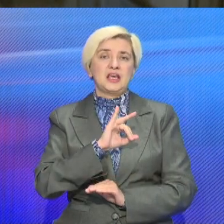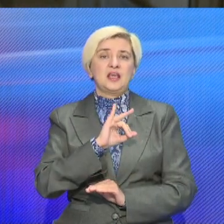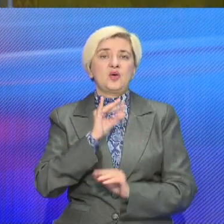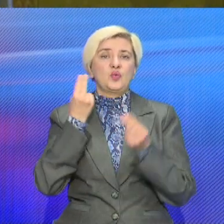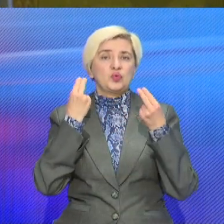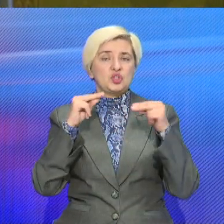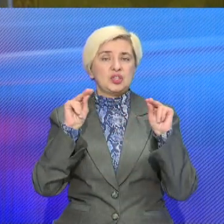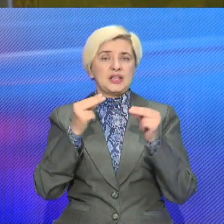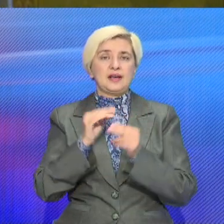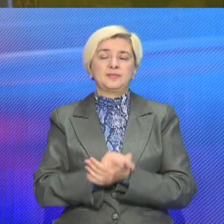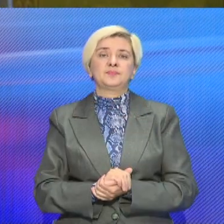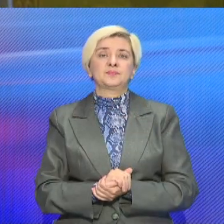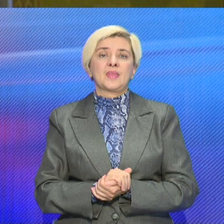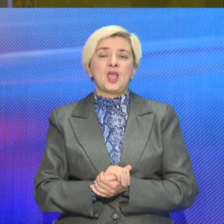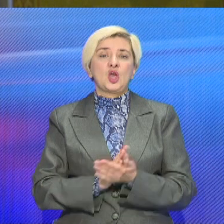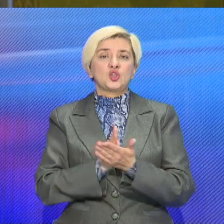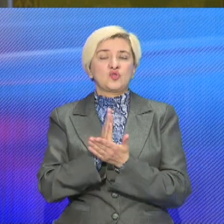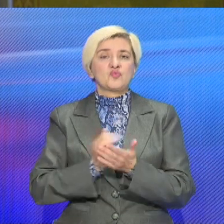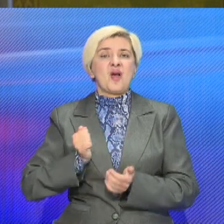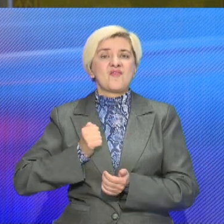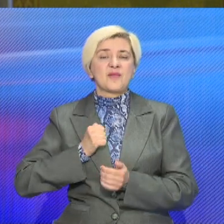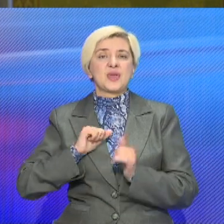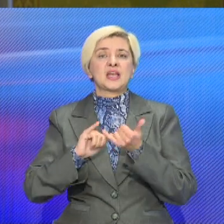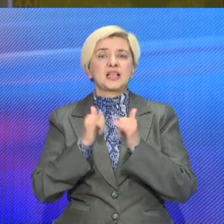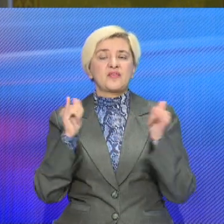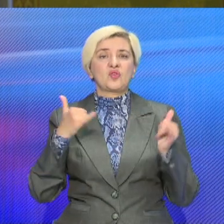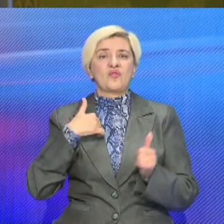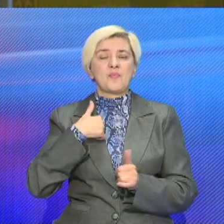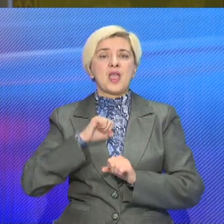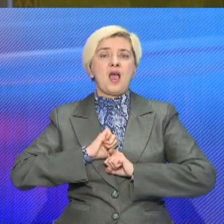учителя. Служба в армии разовьет во мне отвагу,